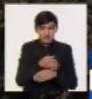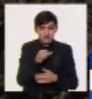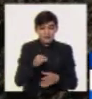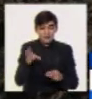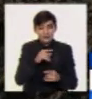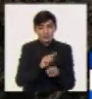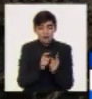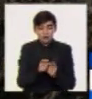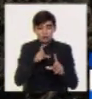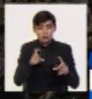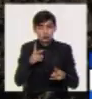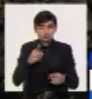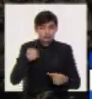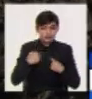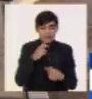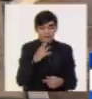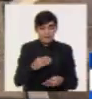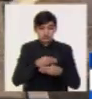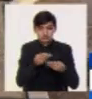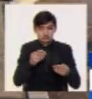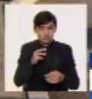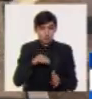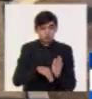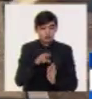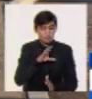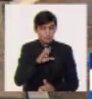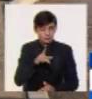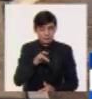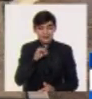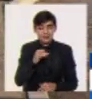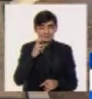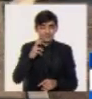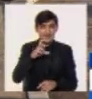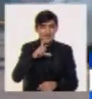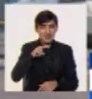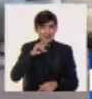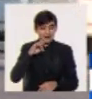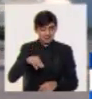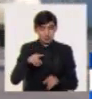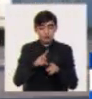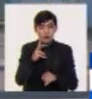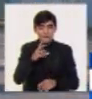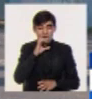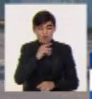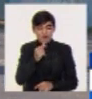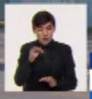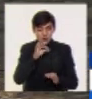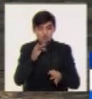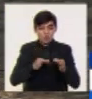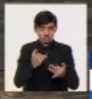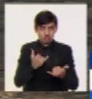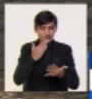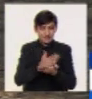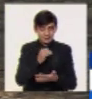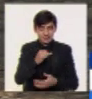бәріне бір-бір квартира берсе ғой. ЛРТ құрылысына бөлінген қаржыны жымқырды дегендерге қатысты сот жүріп жатыр. Бүгін алғашқы